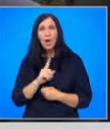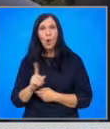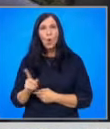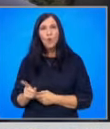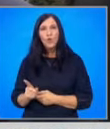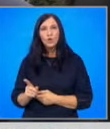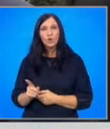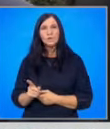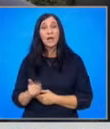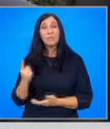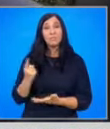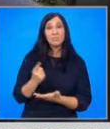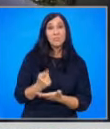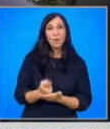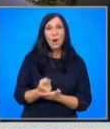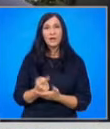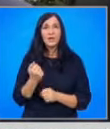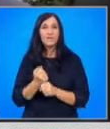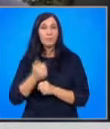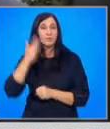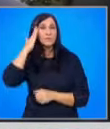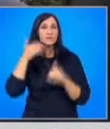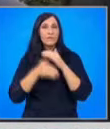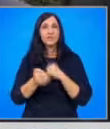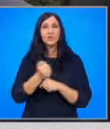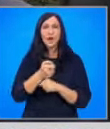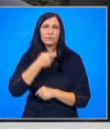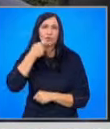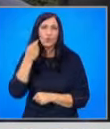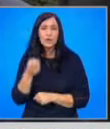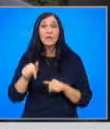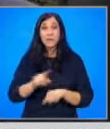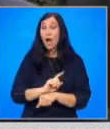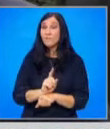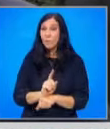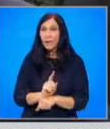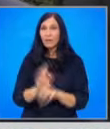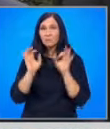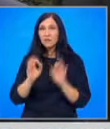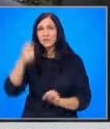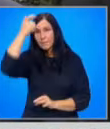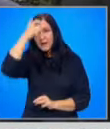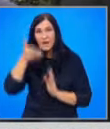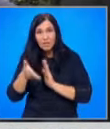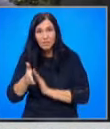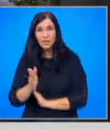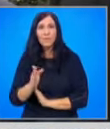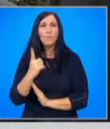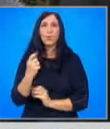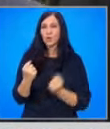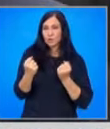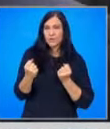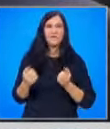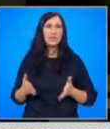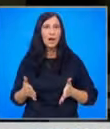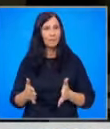които са налагани в работа на Министерството на вътрешните работи с години. И сега в момента наистина МВР тръгва по един оздравителен